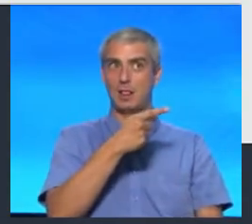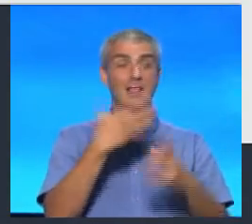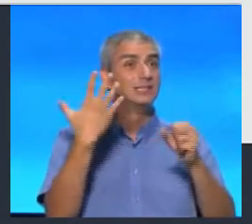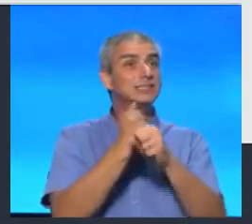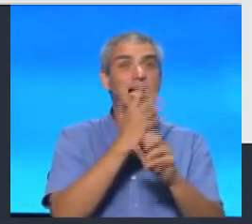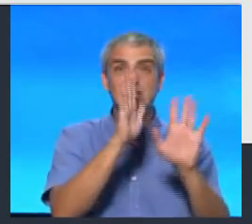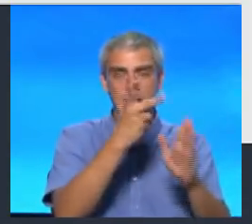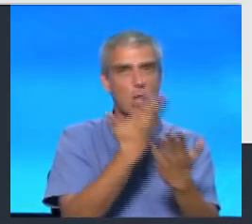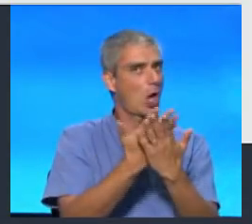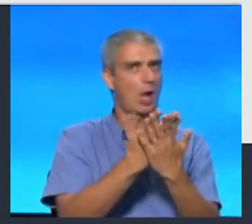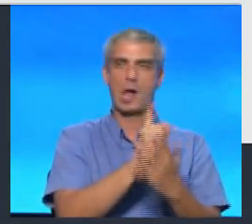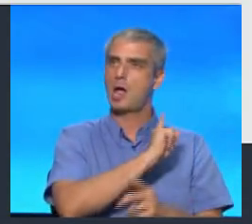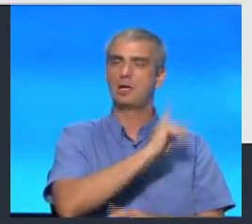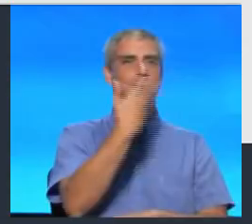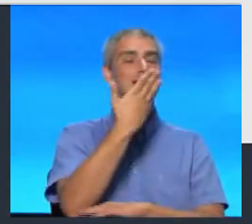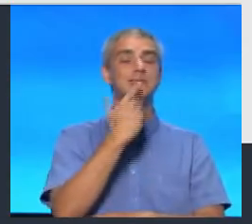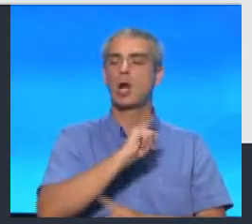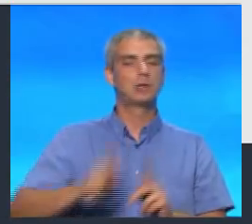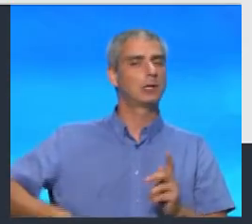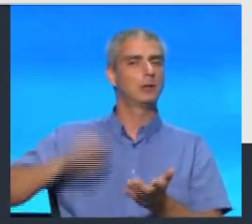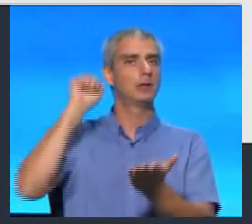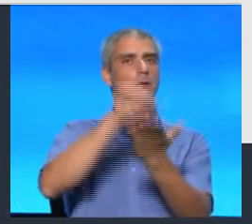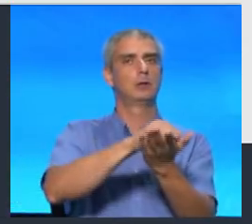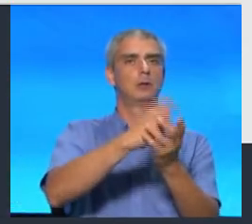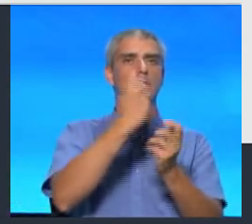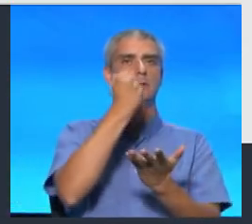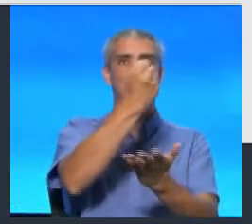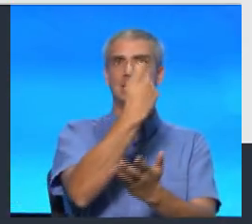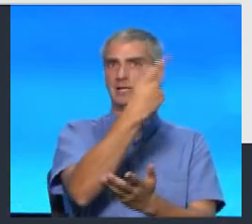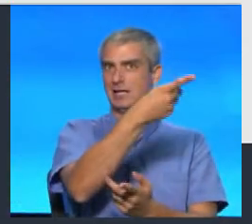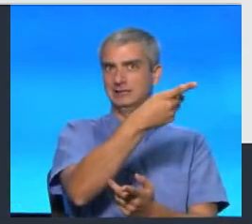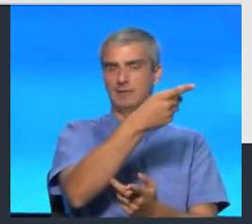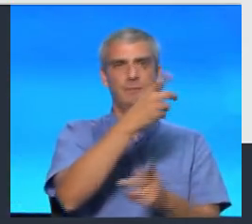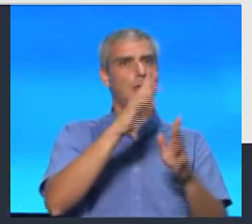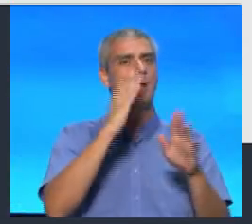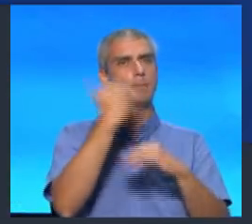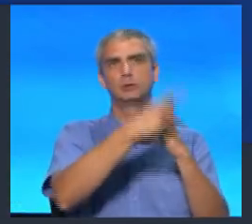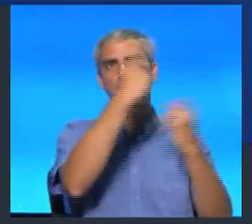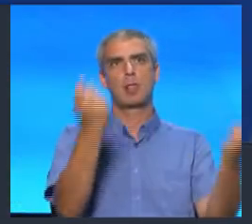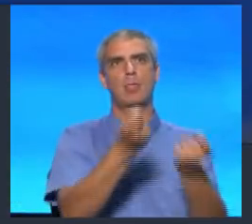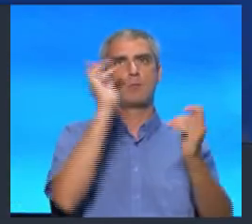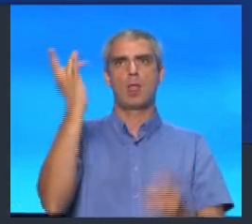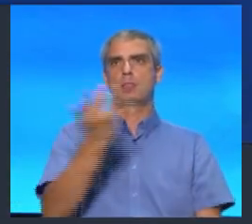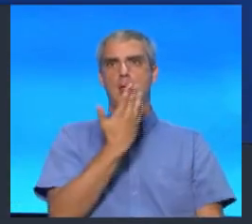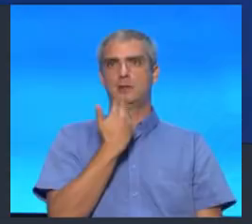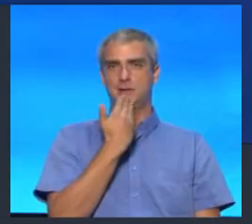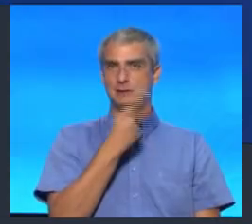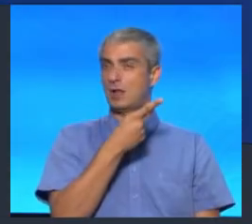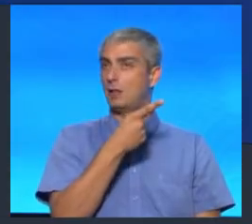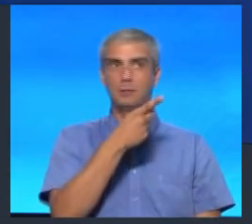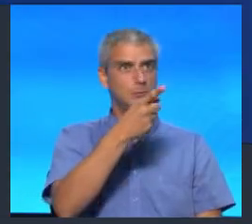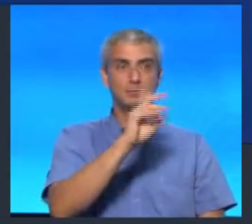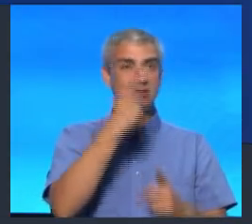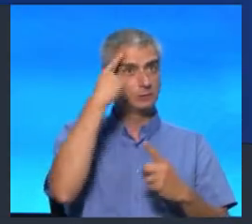הוכחה שאסור למדינה לממן סרטים שהופכים לנשק תעמולה בידי אויבינו. יוצר הסרט לא נשאר